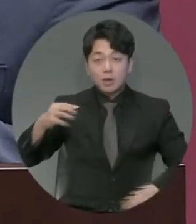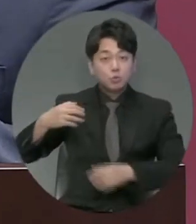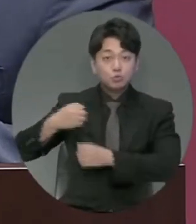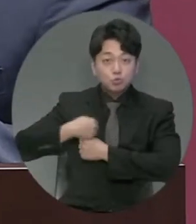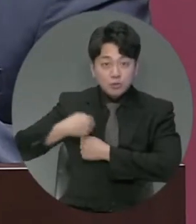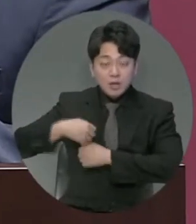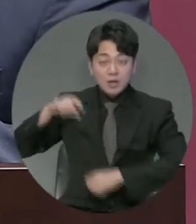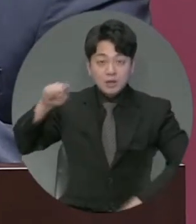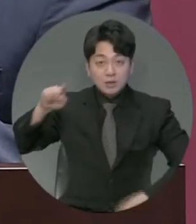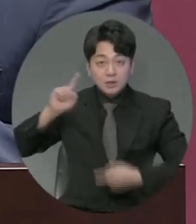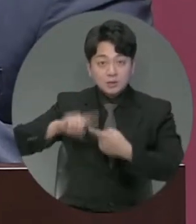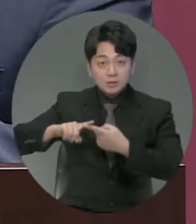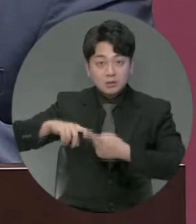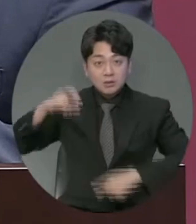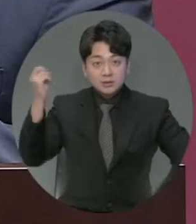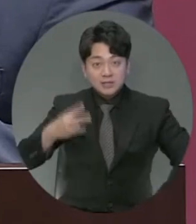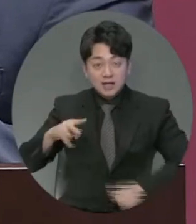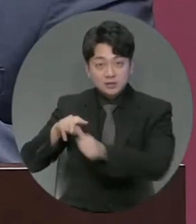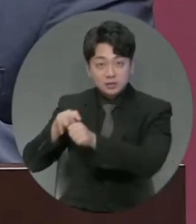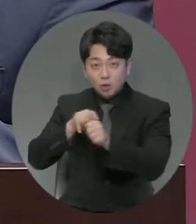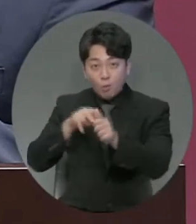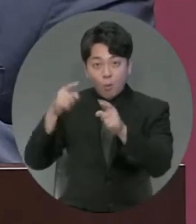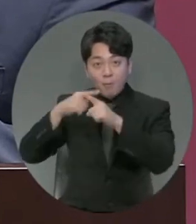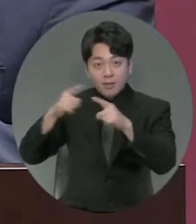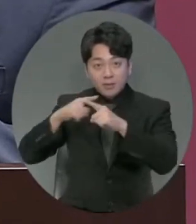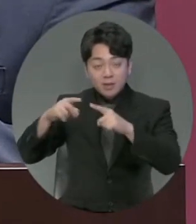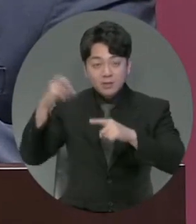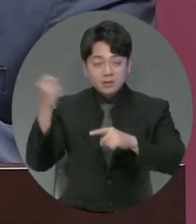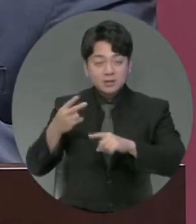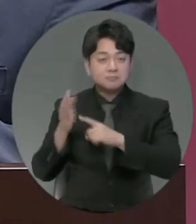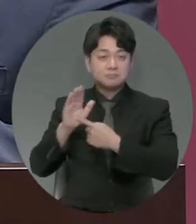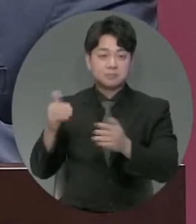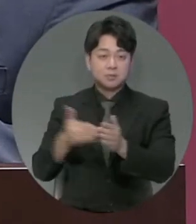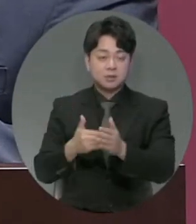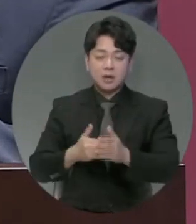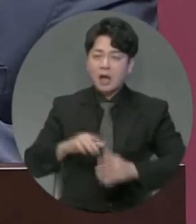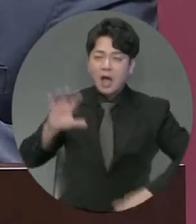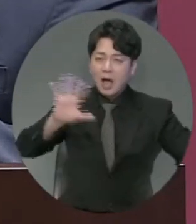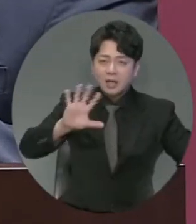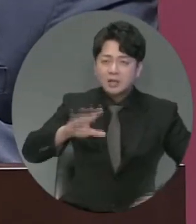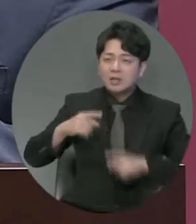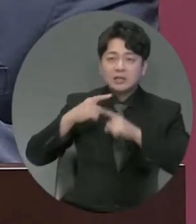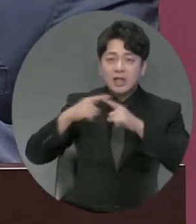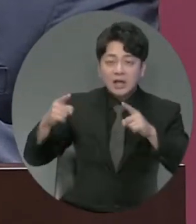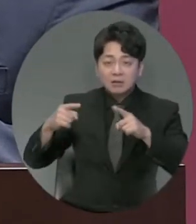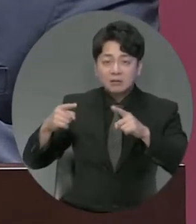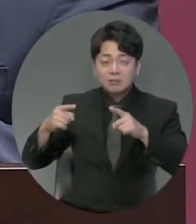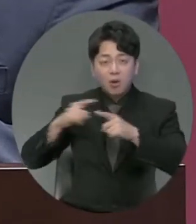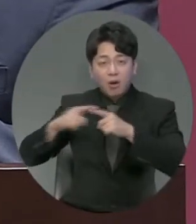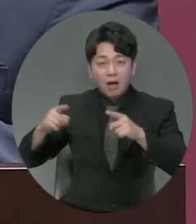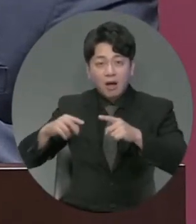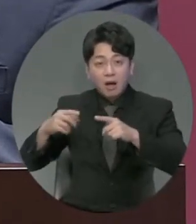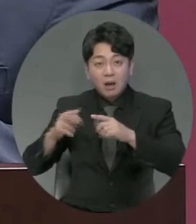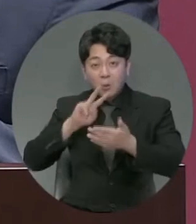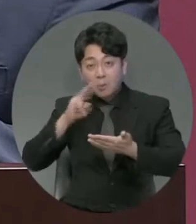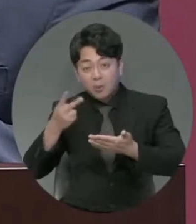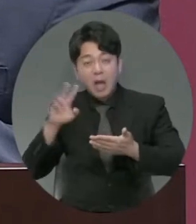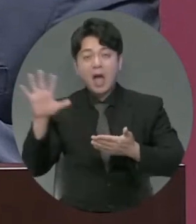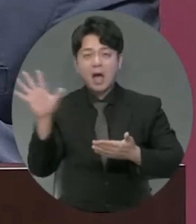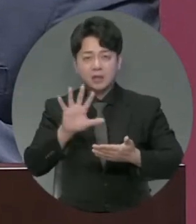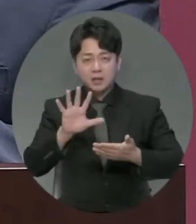그럼 합참의 정보 판단 다시 했습니까? 그 이후에? 의원님 정보 판단을 다시 한 것이 아니라 그 당시에 월북이라고 했던